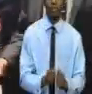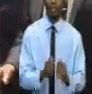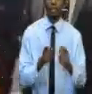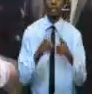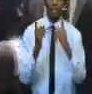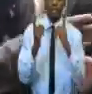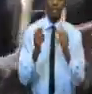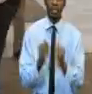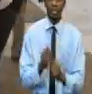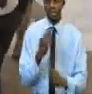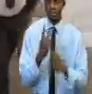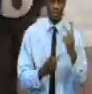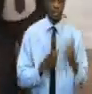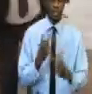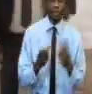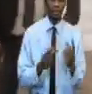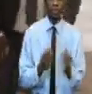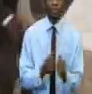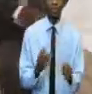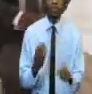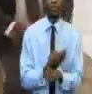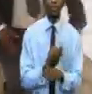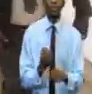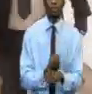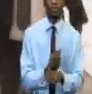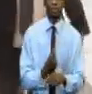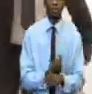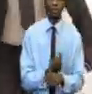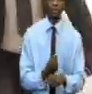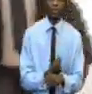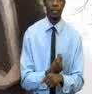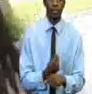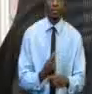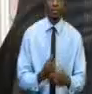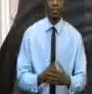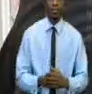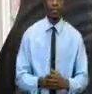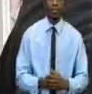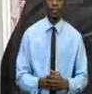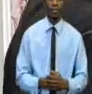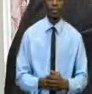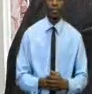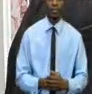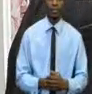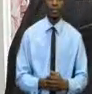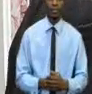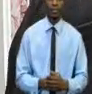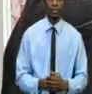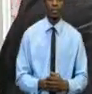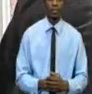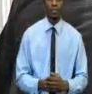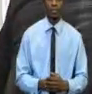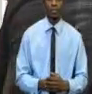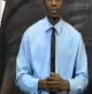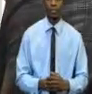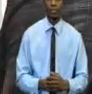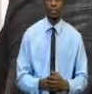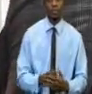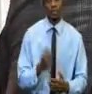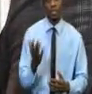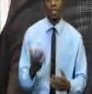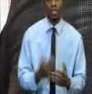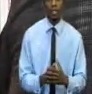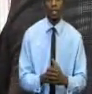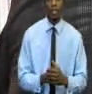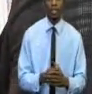Félix Kabongé. Le ministre est arrivé à Lubumbashi mercredi 9 décembre 2015 dans une mission de riposte contre les épidémies